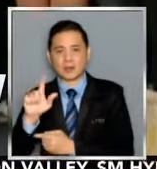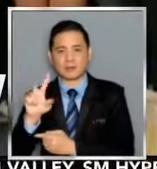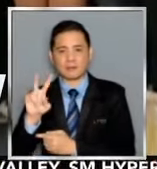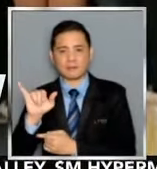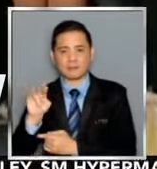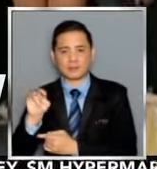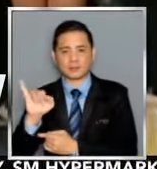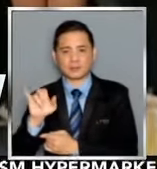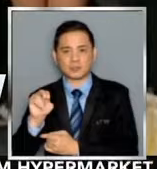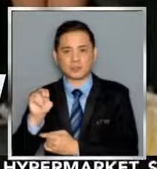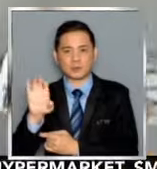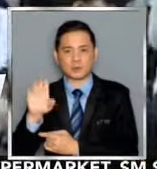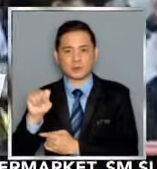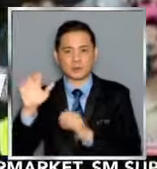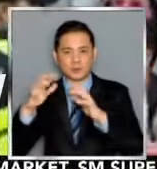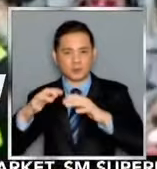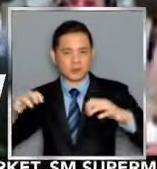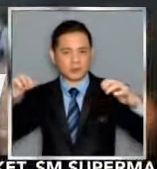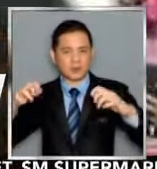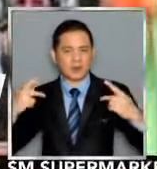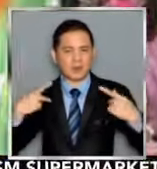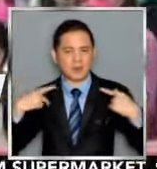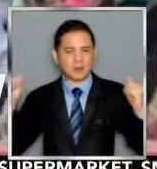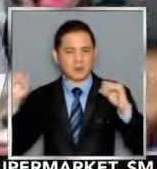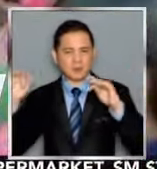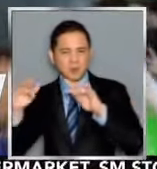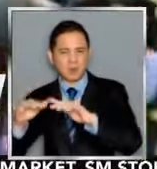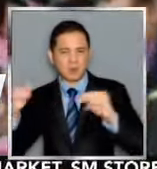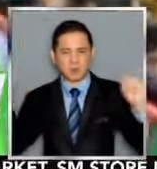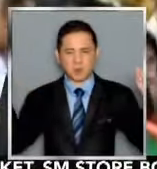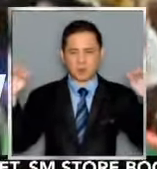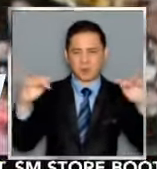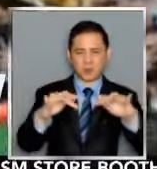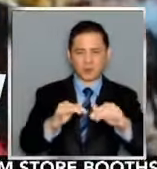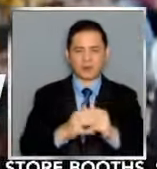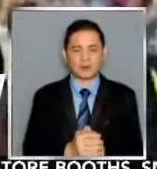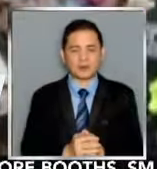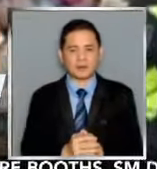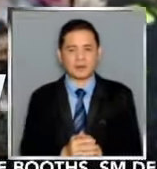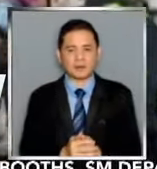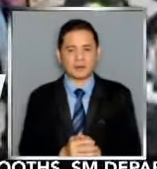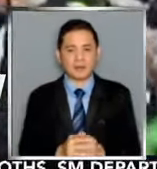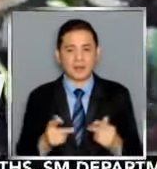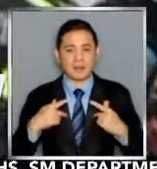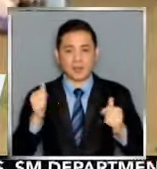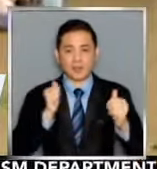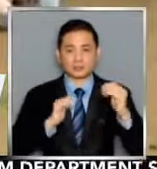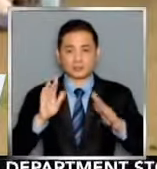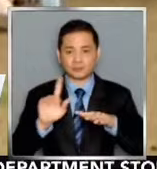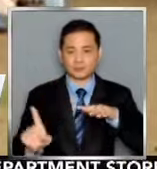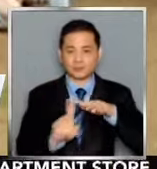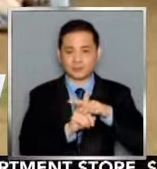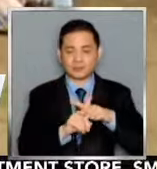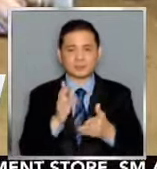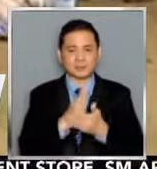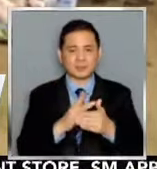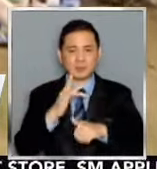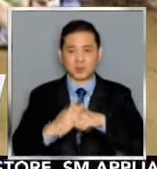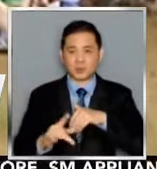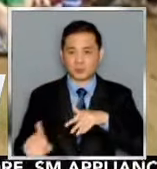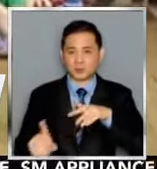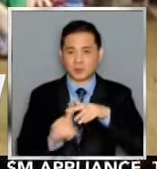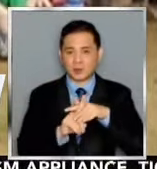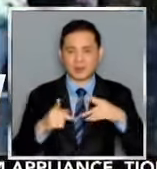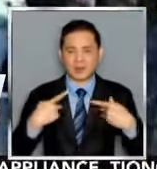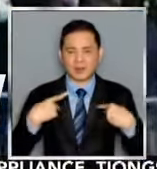Maraming mga nag-abang na bisita at turista. Ang iba, nakapwesto na alas 5 pa lang ng madaling araw. Naglatag na sila ng